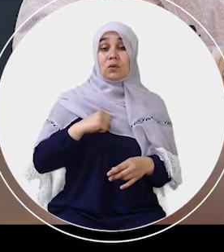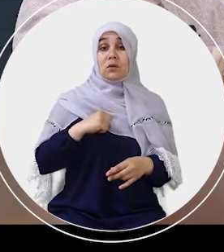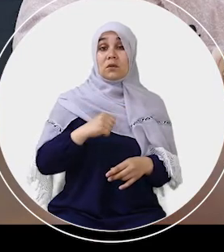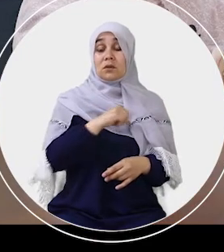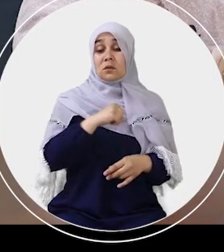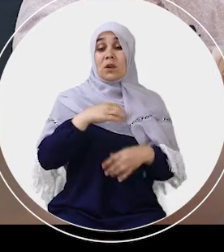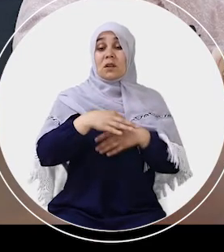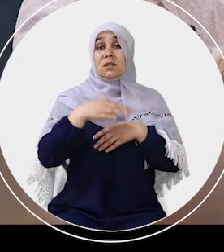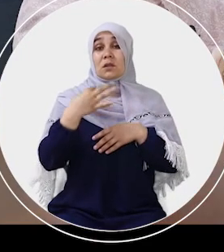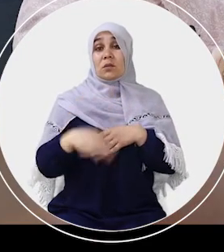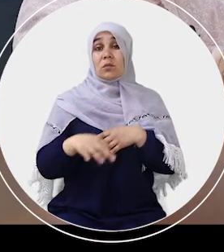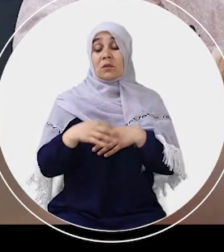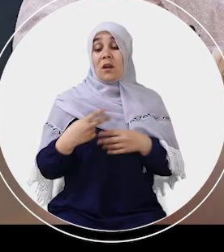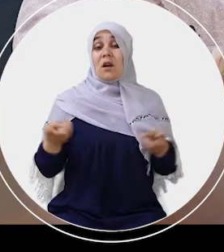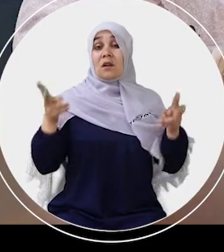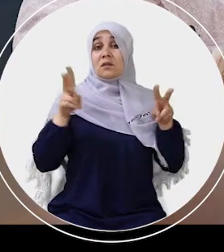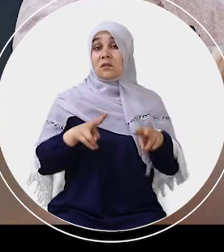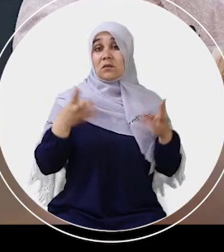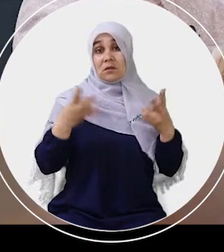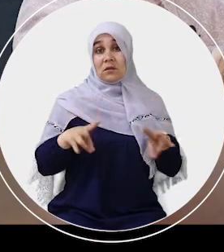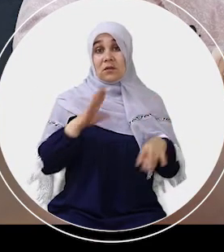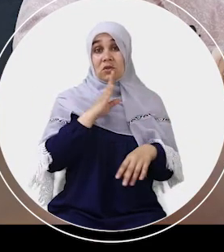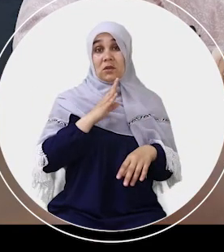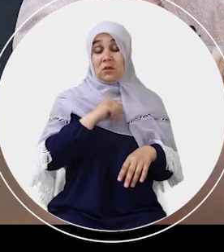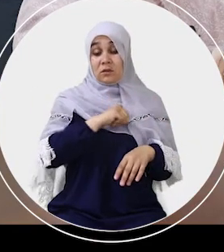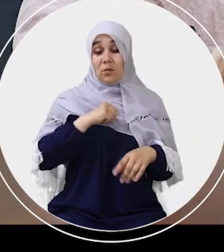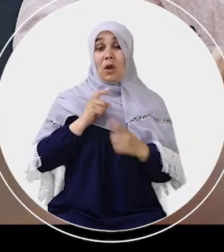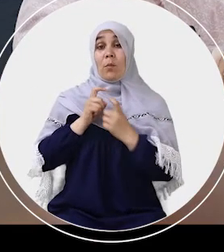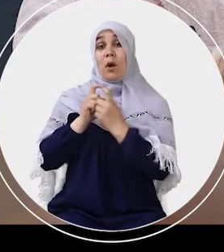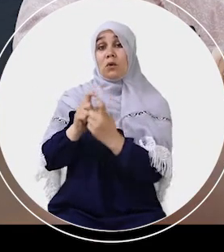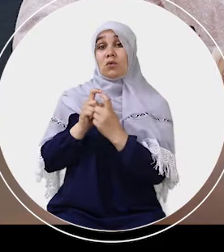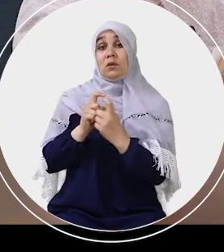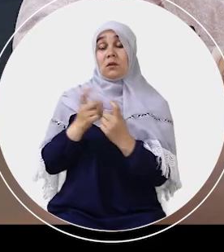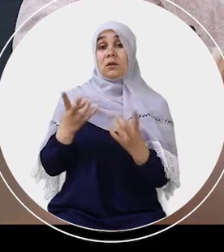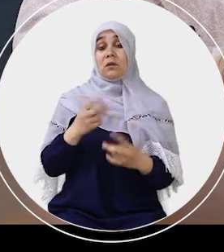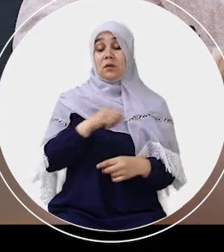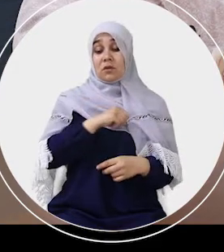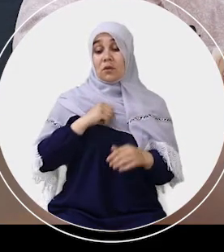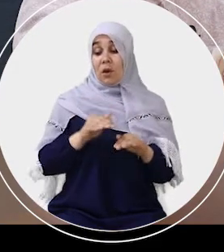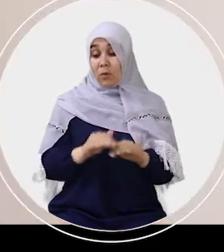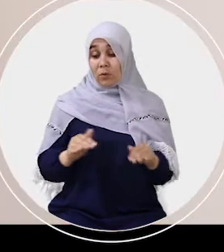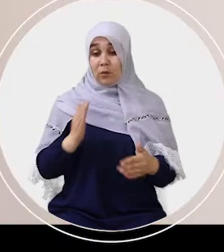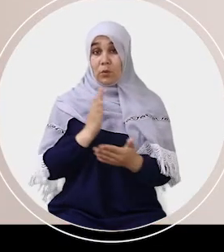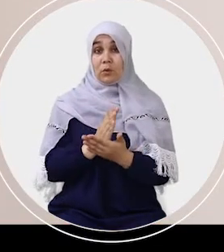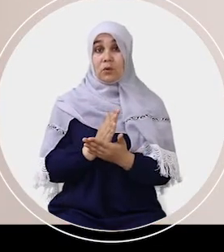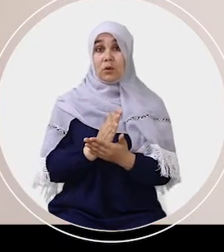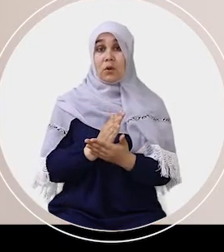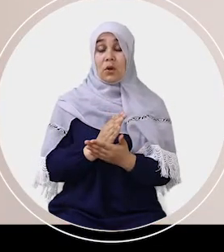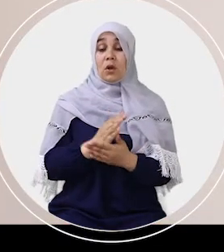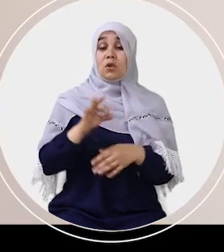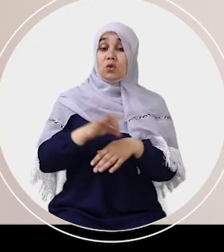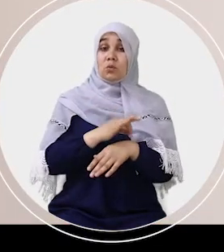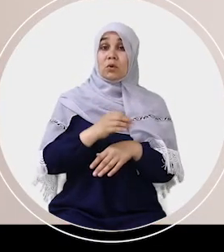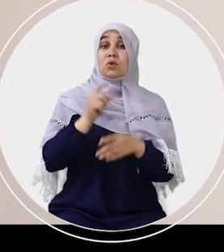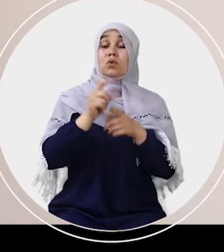darajada zulmga qo'yib qo'yishligi kerak emas, u ayol kurashishi kerak. Chunki bu ayolning farzandlari bor. Juftingiz bir so'z